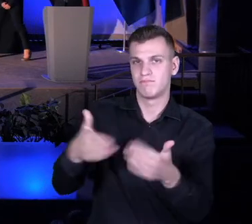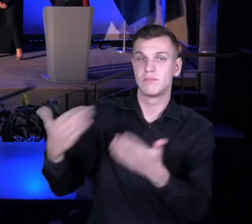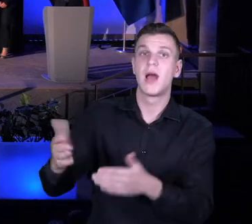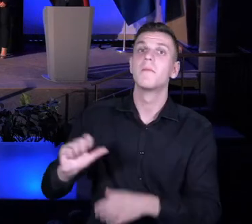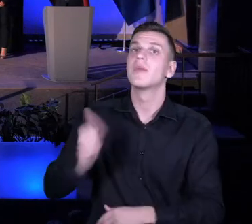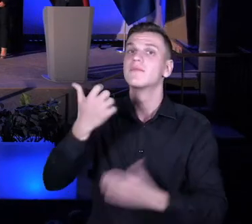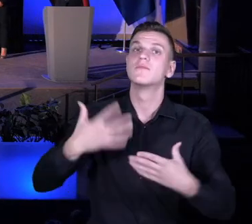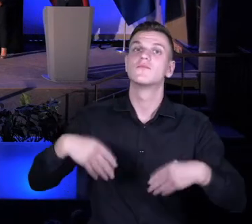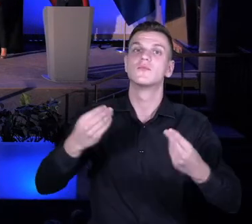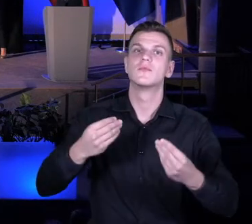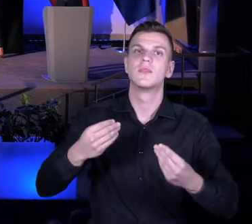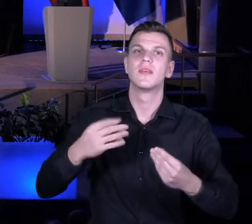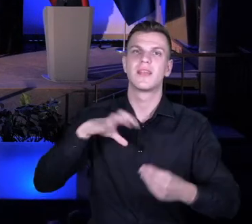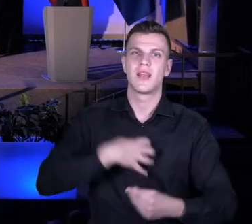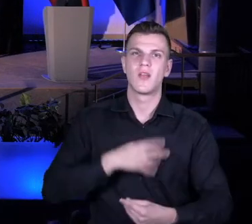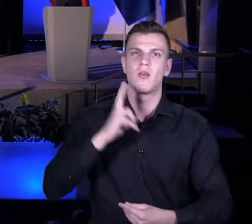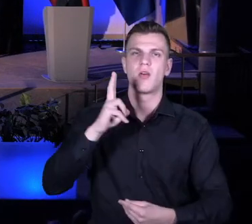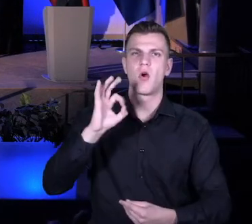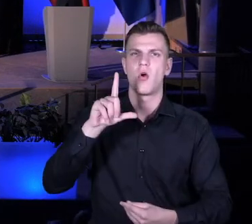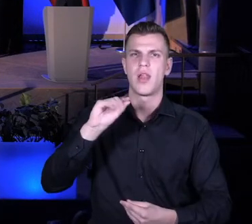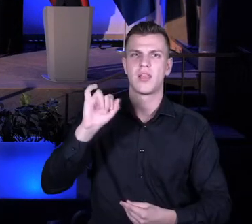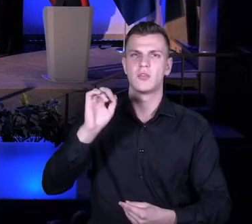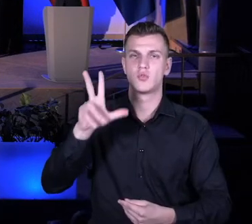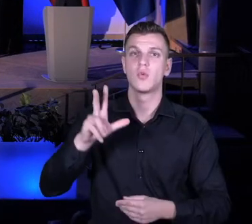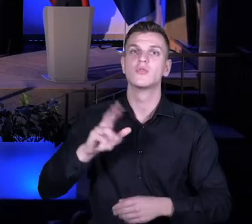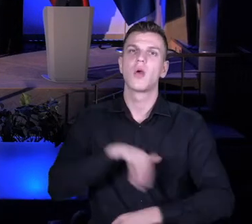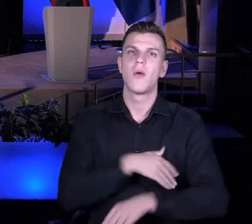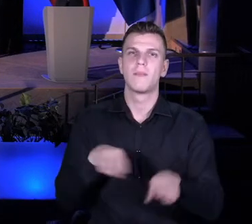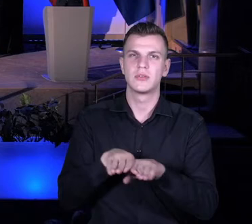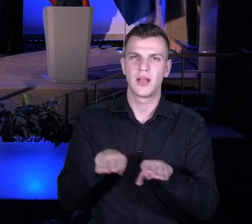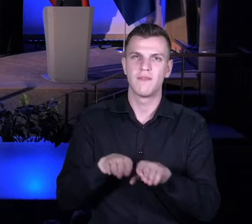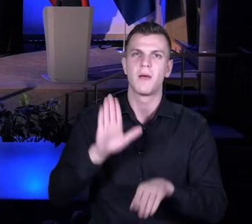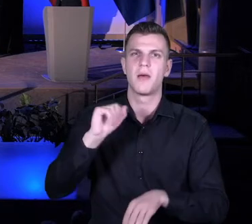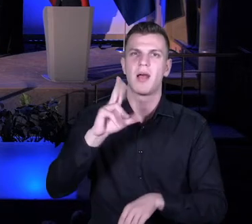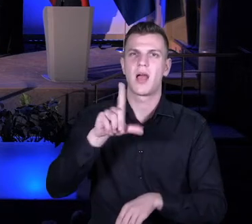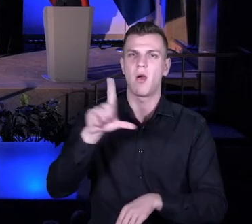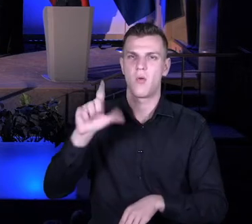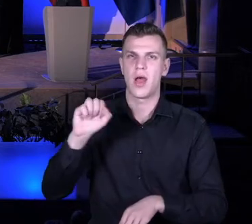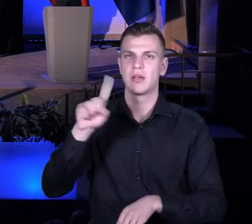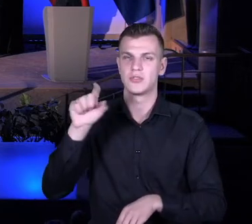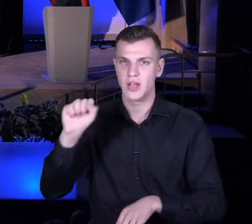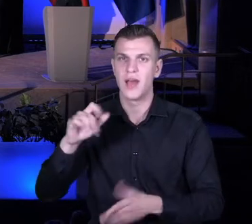kolejności zapraszam pana dyrektora Kazimierza Lończuka ze Szkoły Podstawowej imienia Mikołaja Bakałarza w Bakałarzewie.